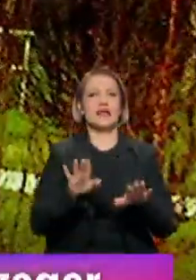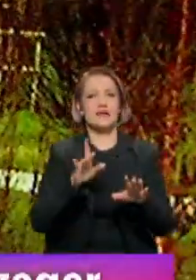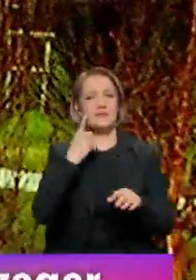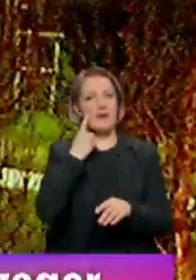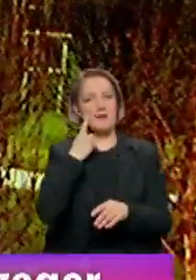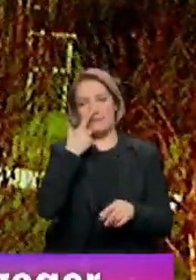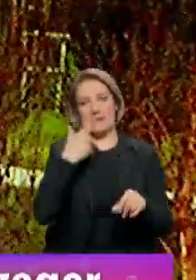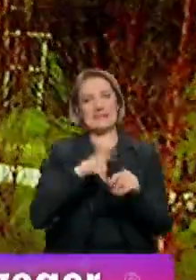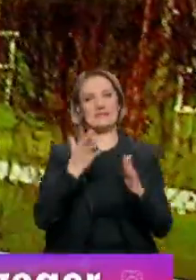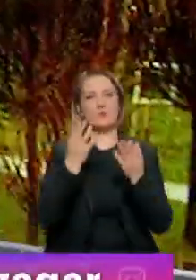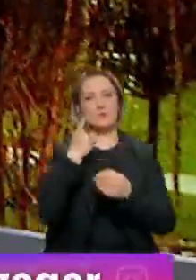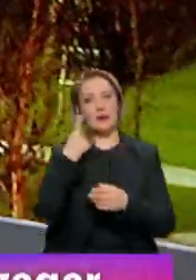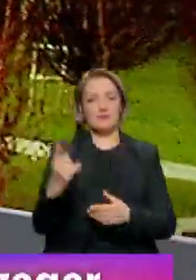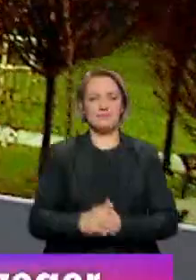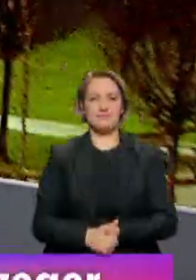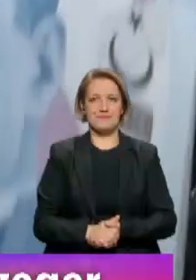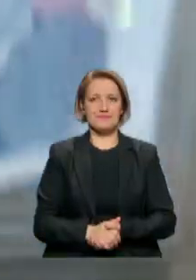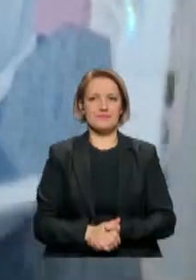pompaya nasıl yansımış